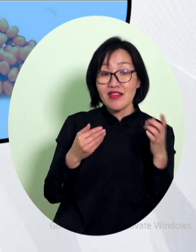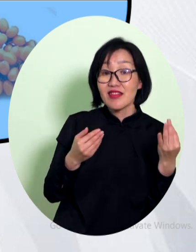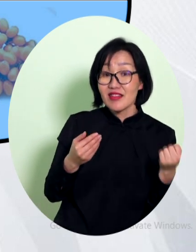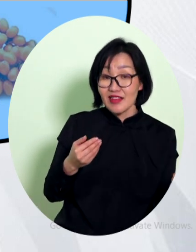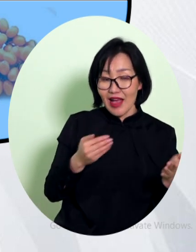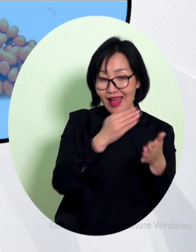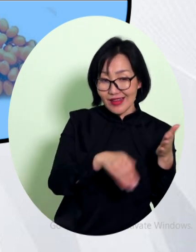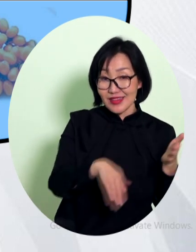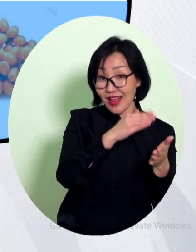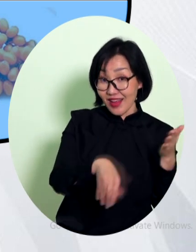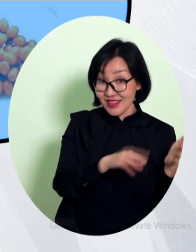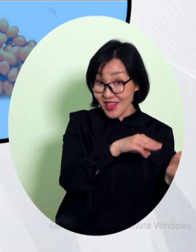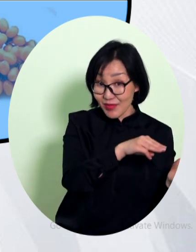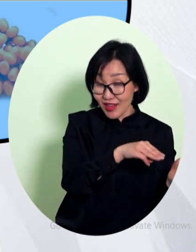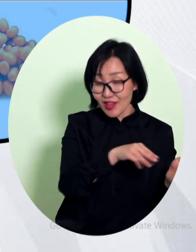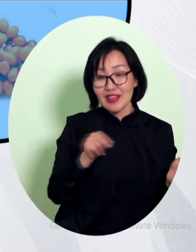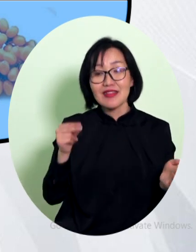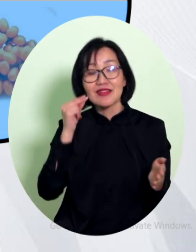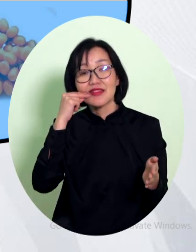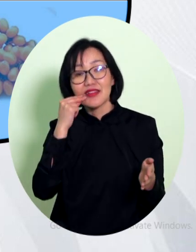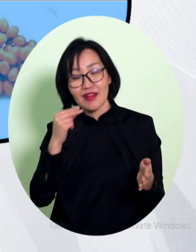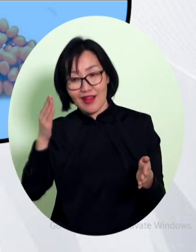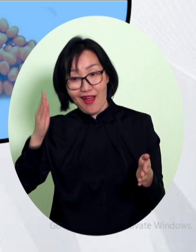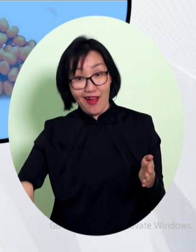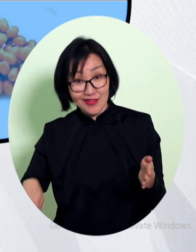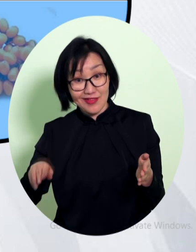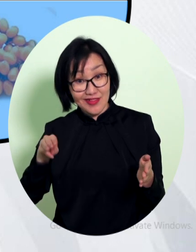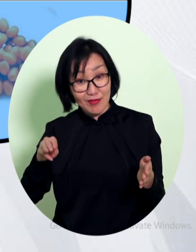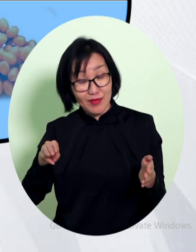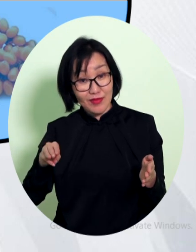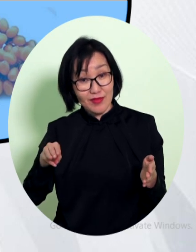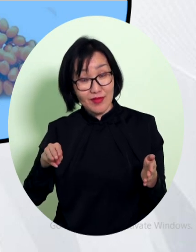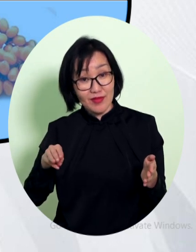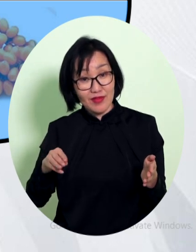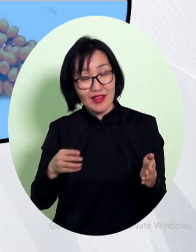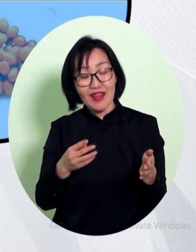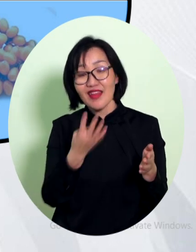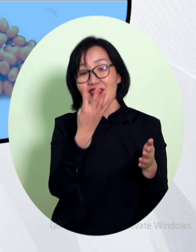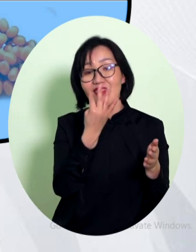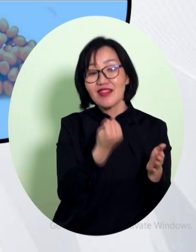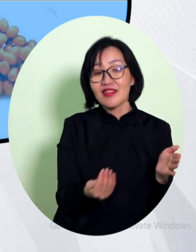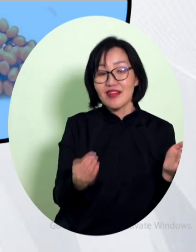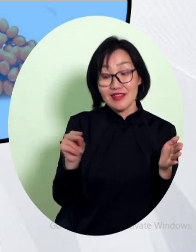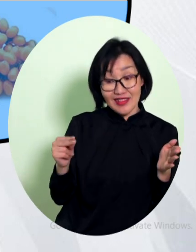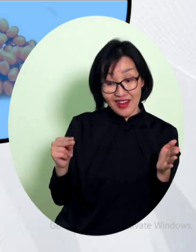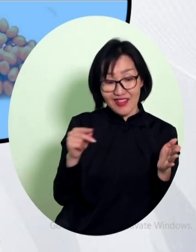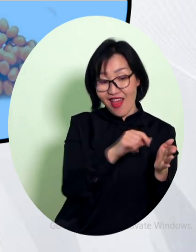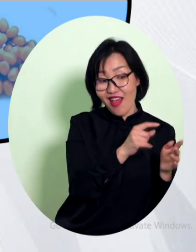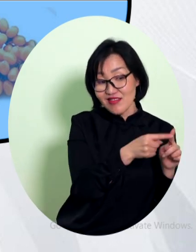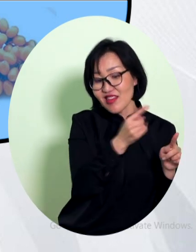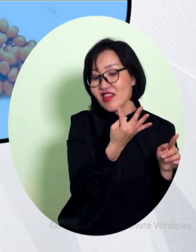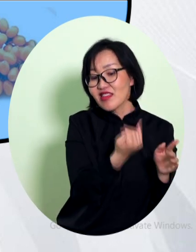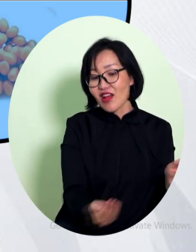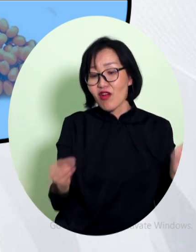хагасын хагас. Чацарга нь болохоор хагас. Тэгэхээр чацарга нь хэд дахин олон байна?